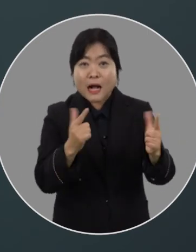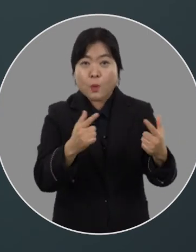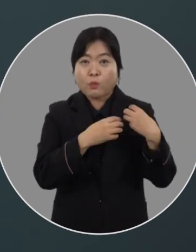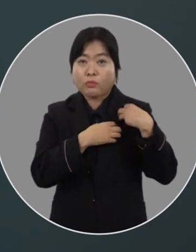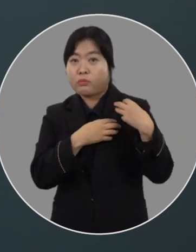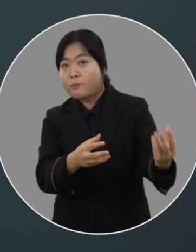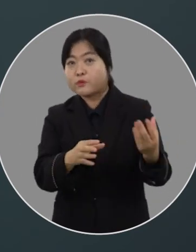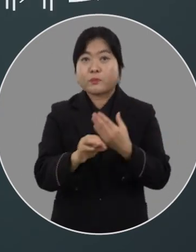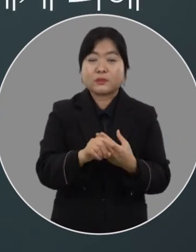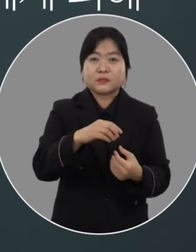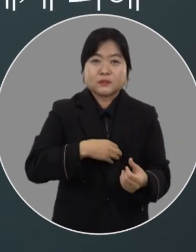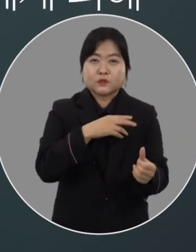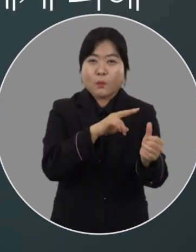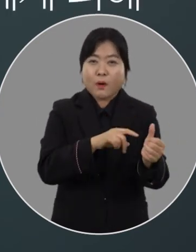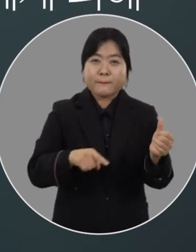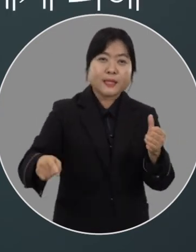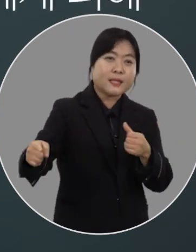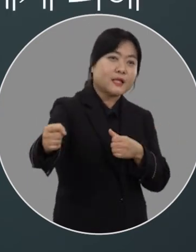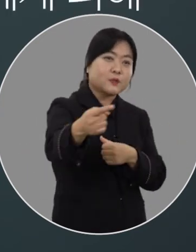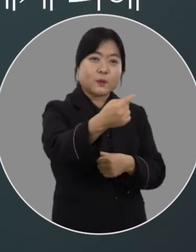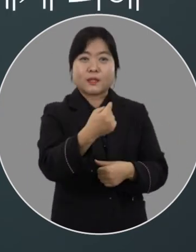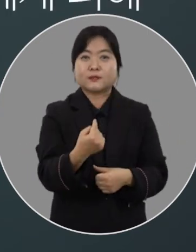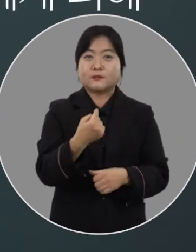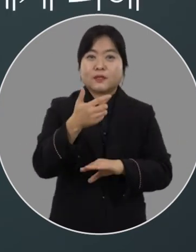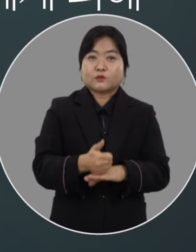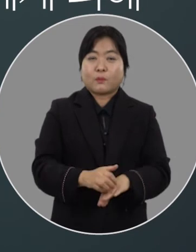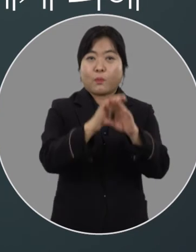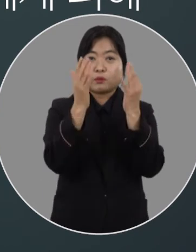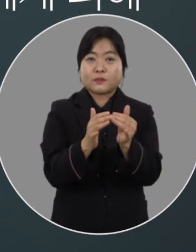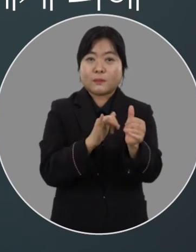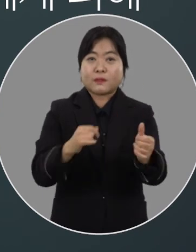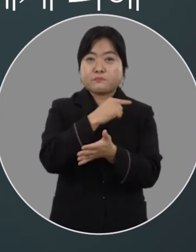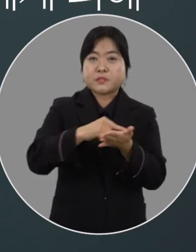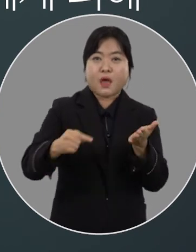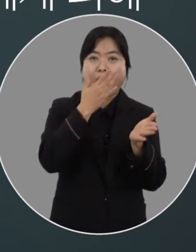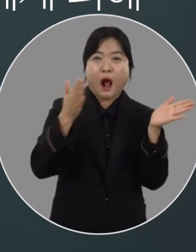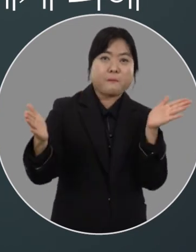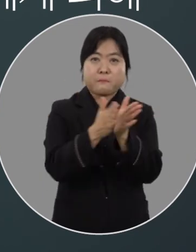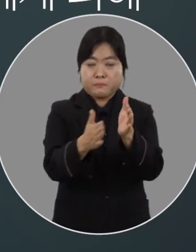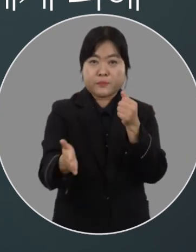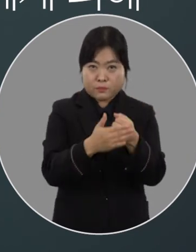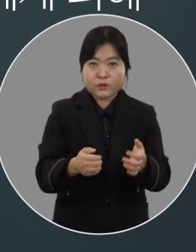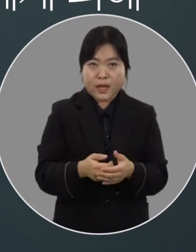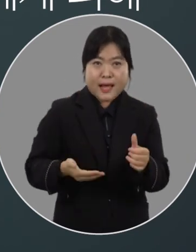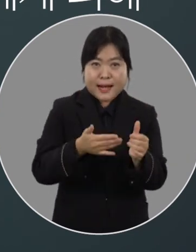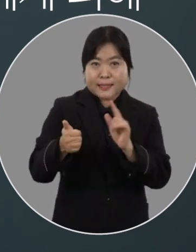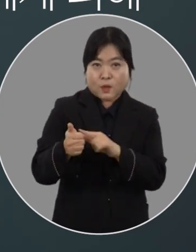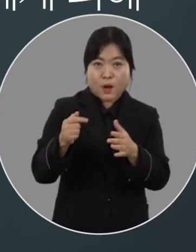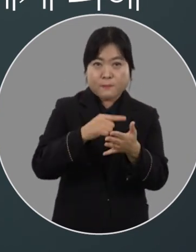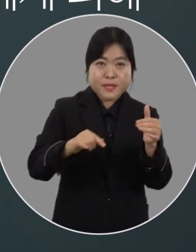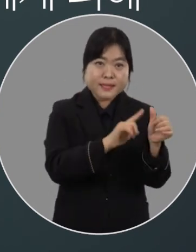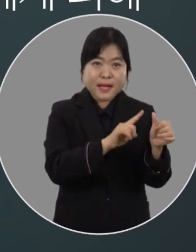않게 된다면 그 혐오가 삥 돌아와서 나중에는 모든 사람들한테 피해를 줄 수 있기 때문에